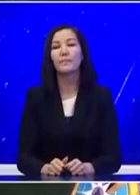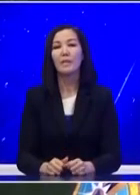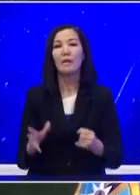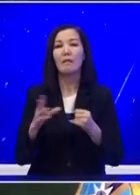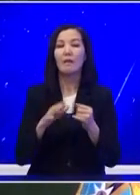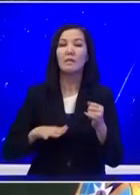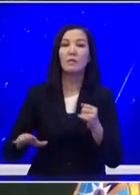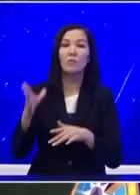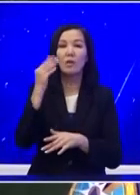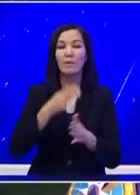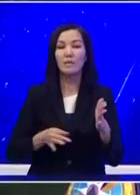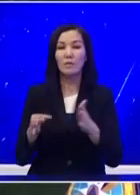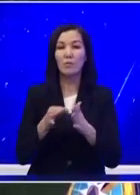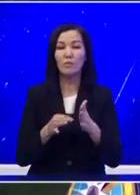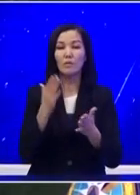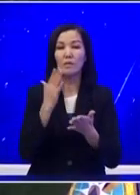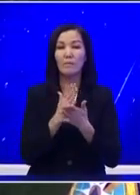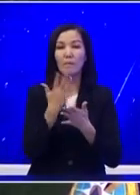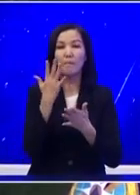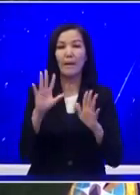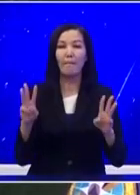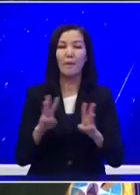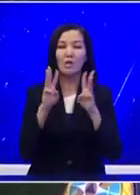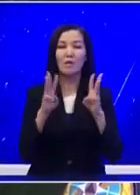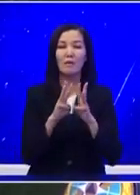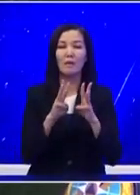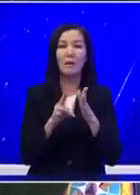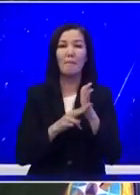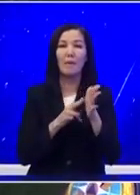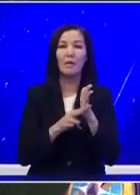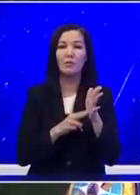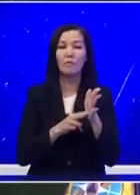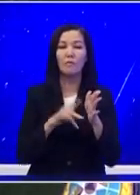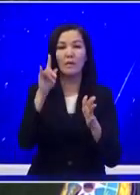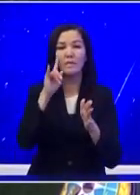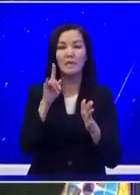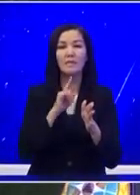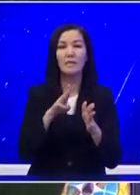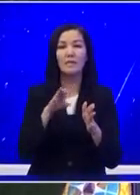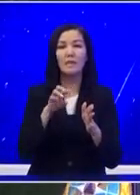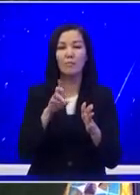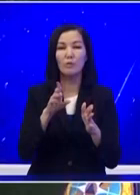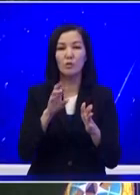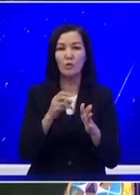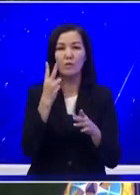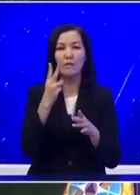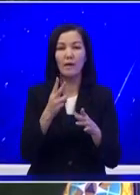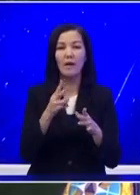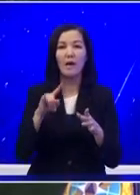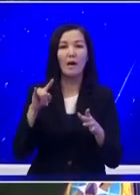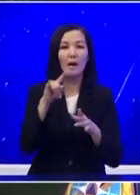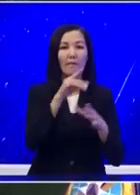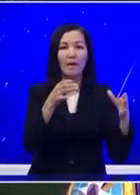территории Алматинской области расположено 5 пожарных поездов от Казахстан-Темиржолы и 2 авиаотделения